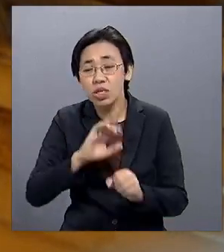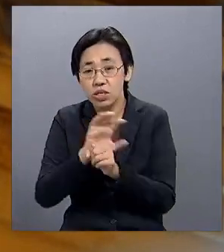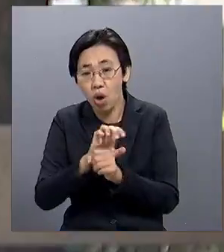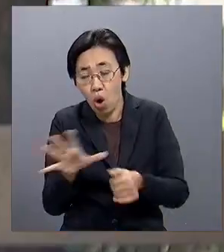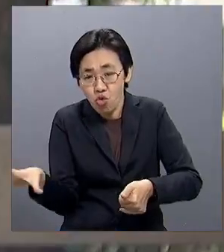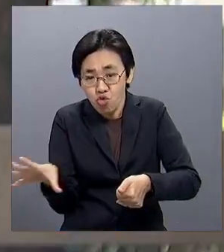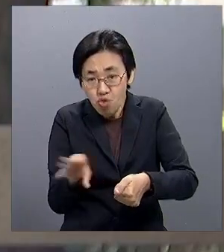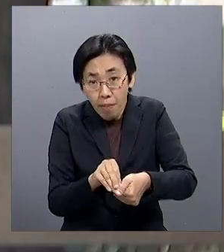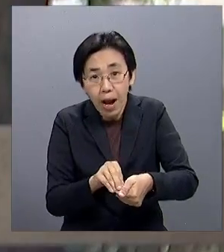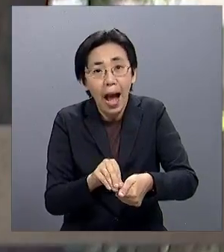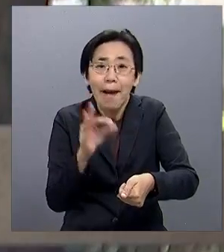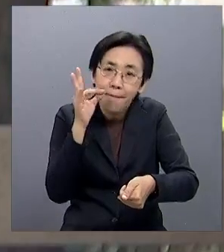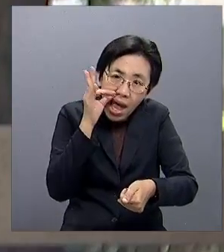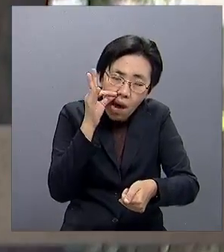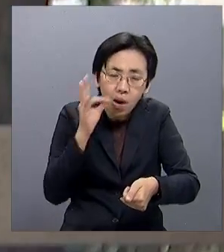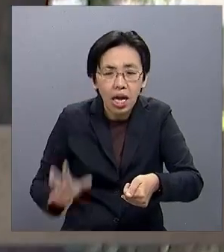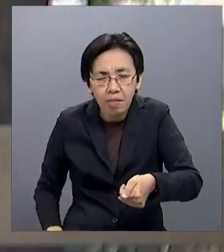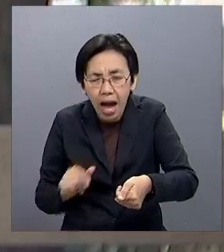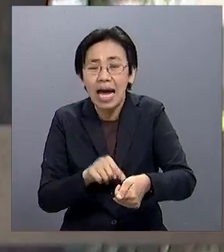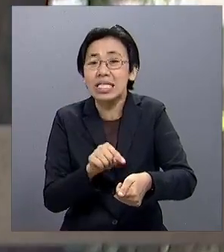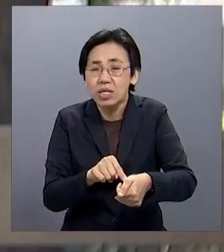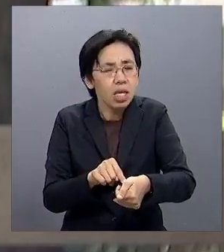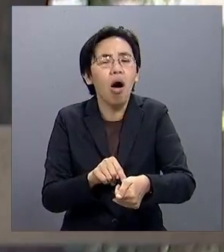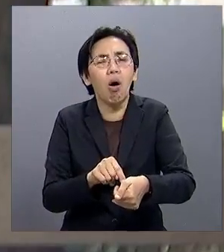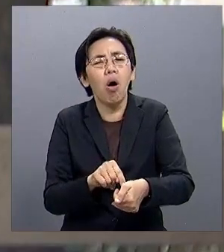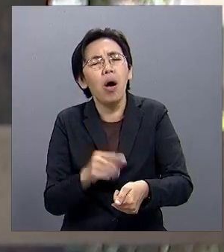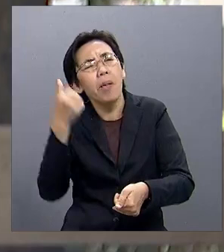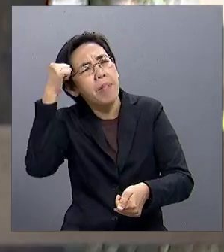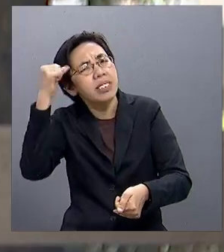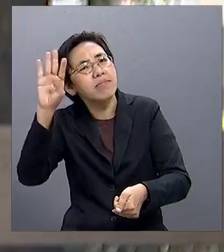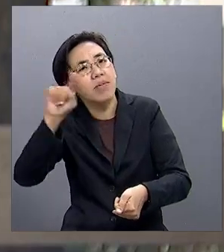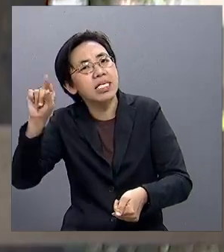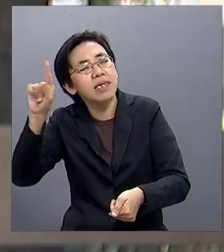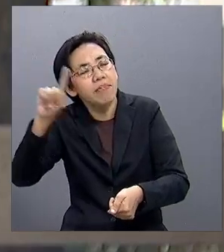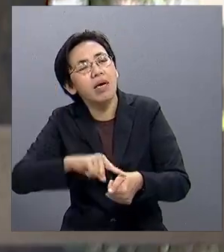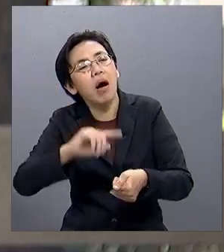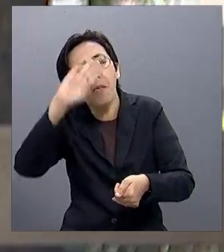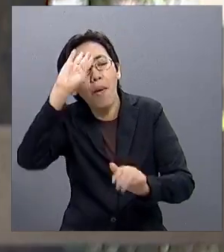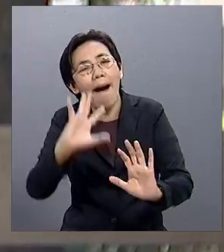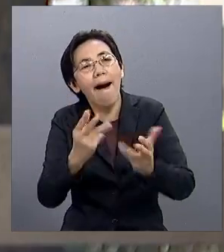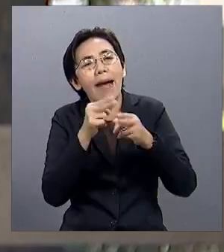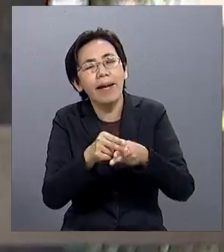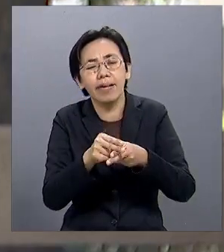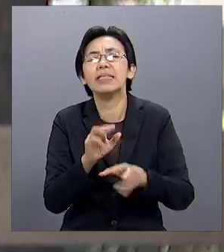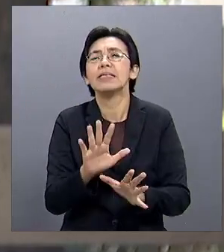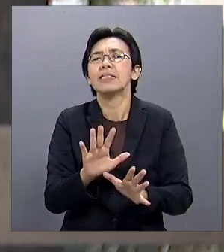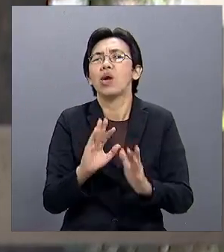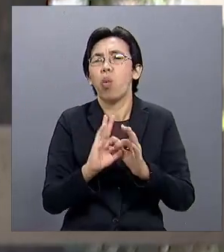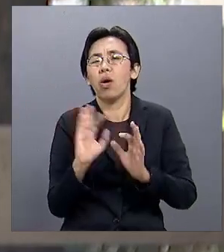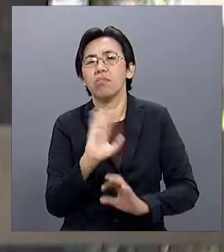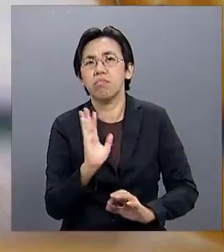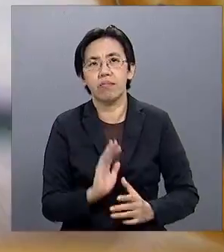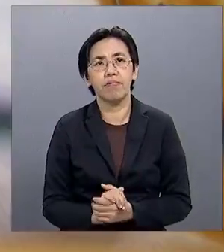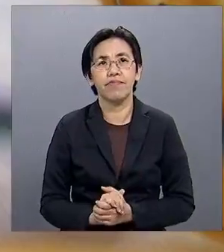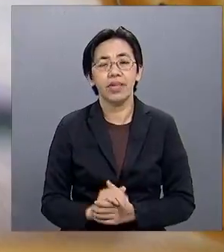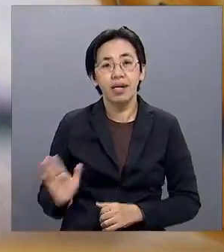เองถ้าไม่มีอะไรแทรกซ้อนเข้ามาเพราะนั้นเนี่ยก็ขอว่าอย่าเป็นกังวลไปนะครับสุนัขและแมวดูแลตั